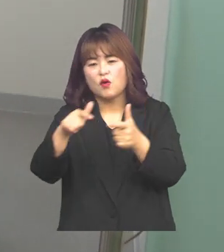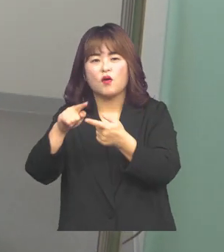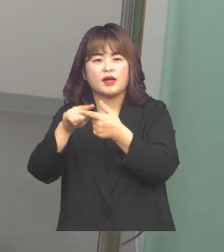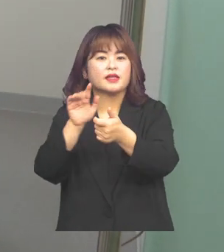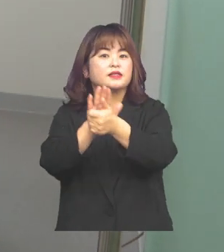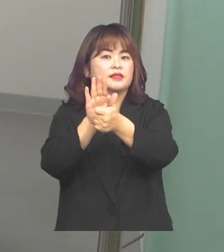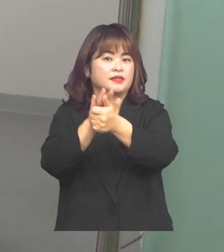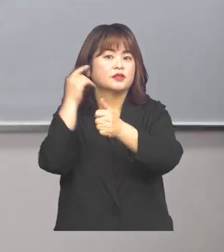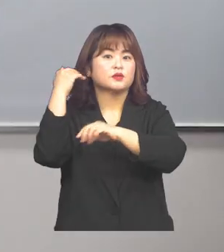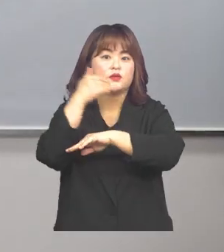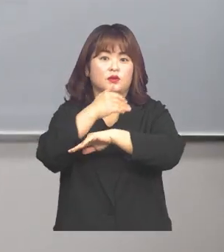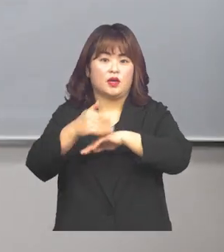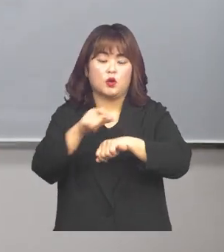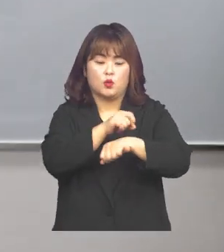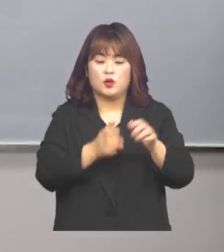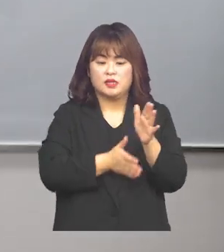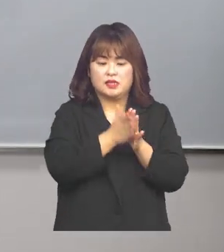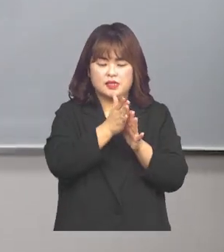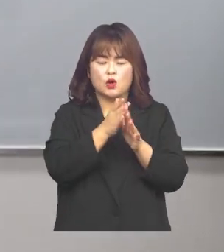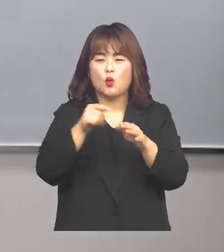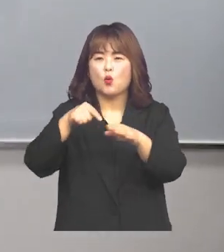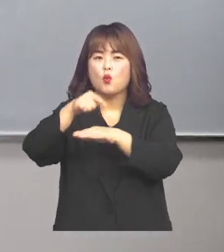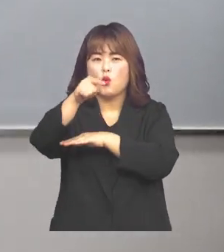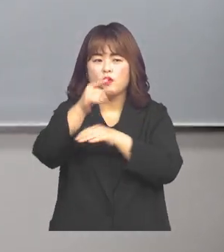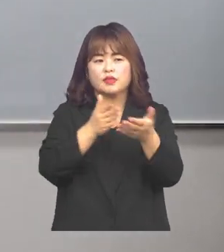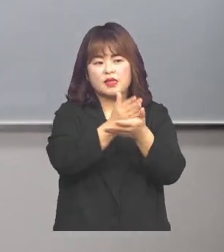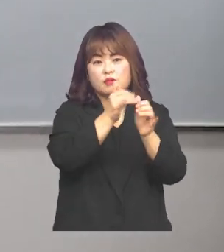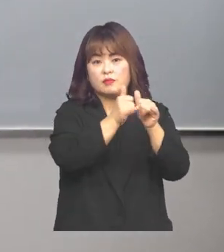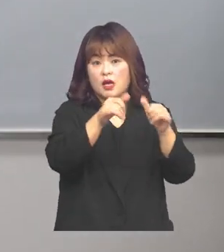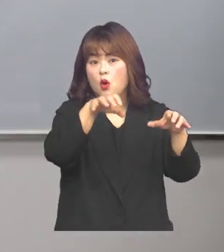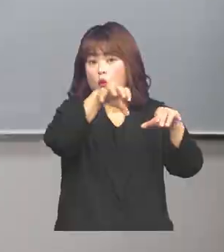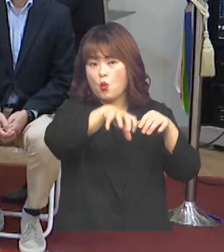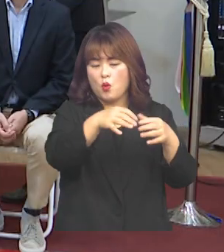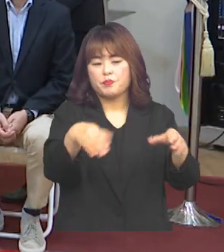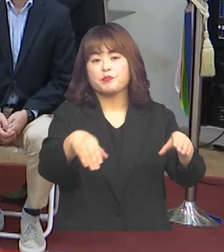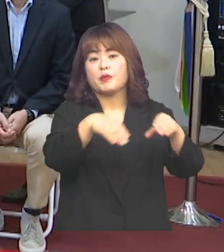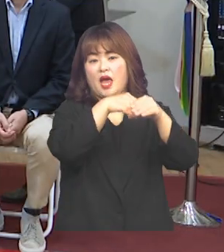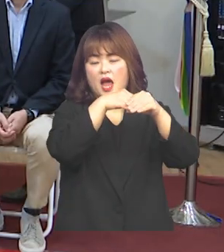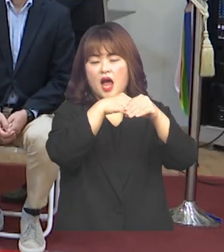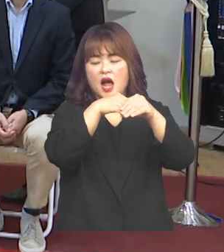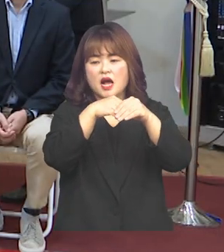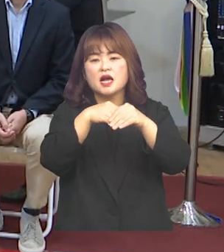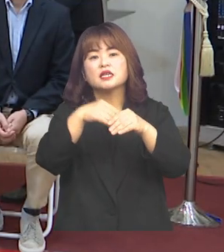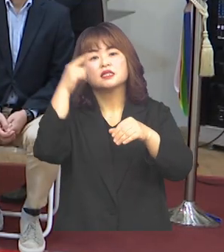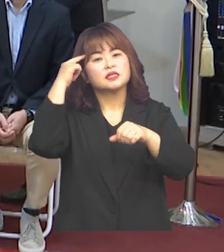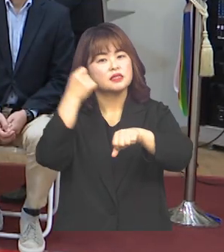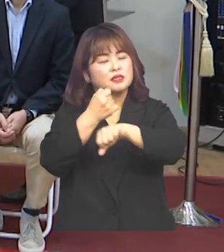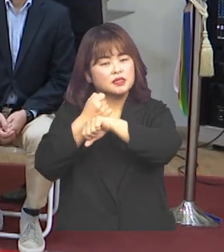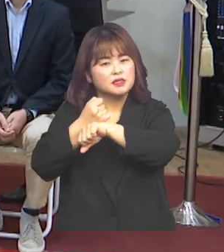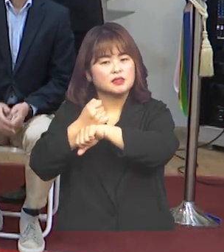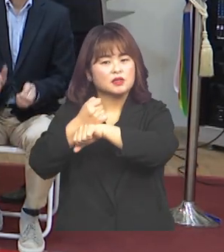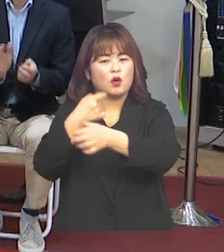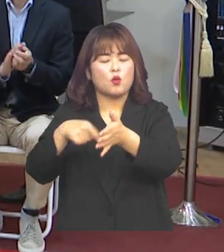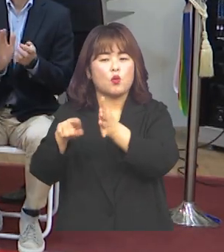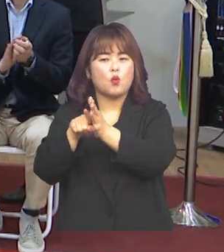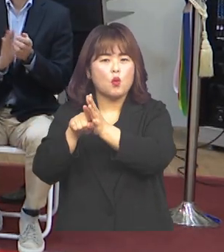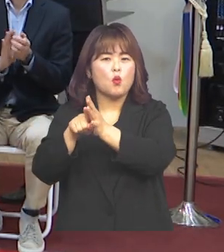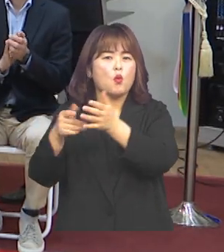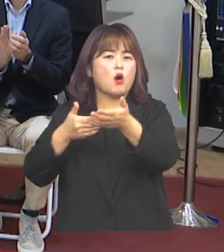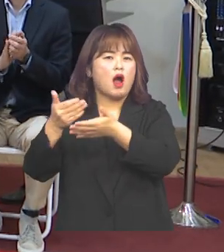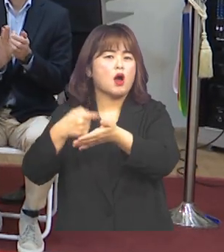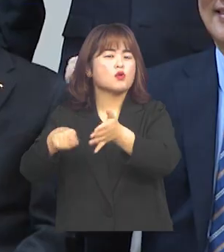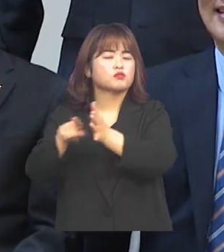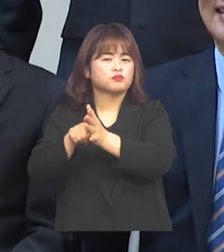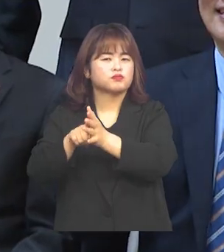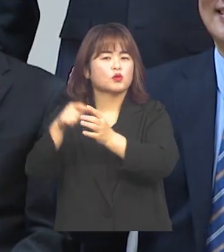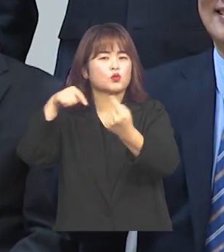지원이 제공됩니다. 한편 용인시는 외부 전문기관과 협력해 스타트업의 기술 개발과 수출 역량을